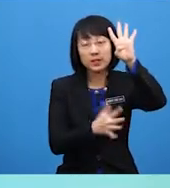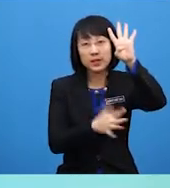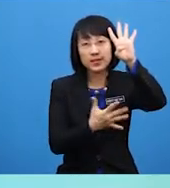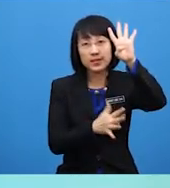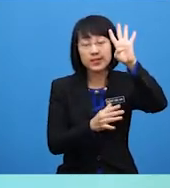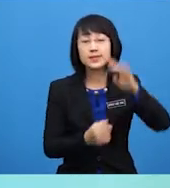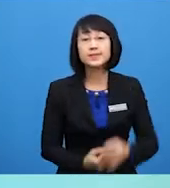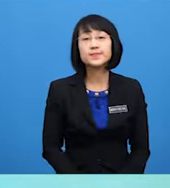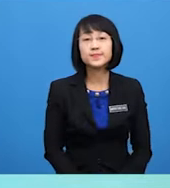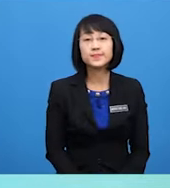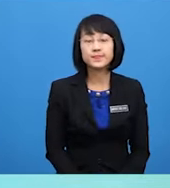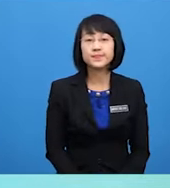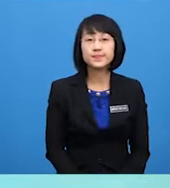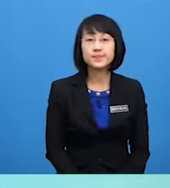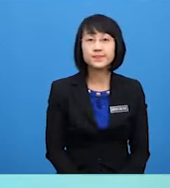4/15.